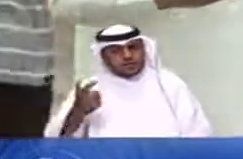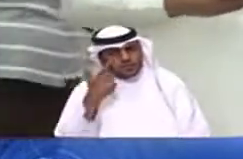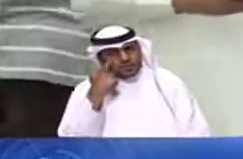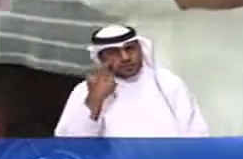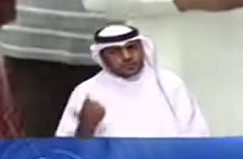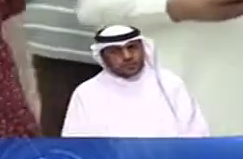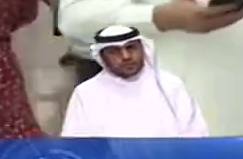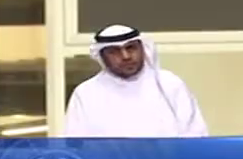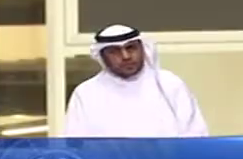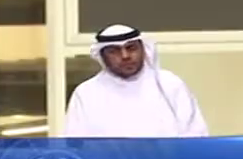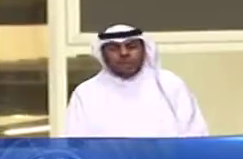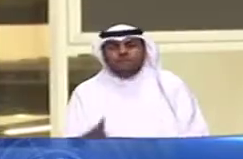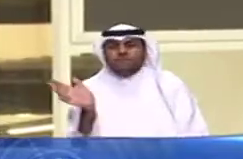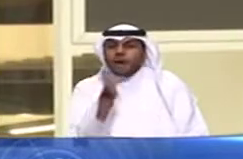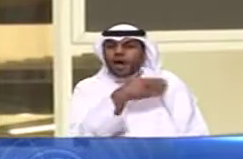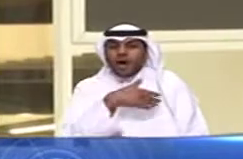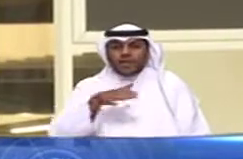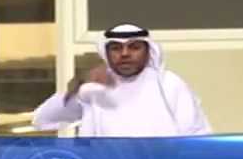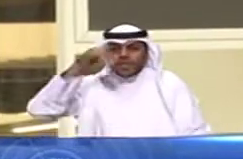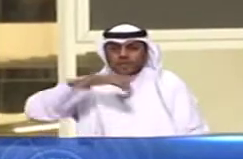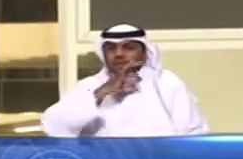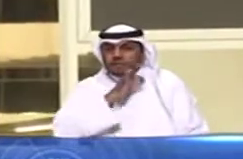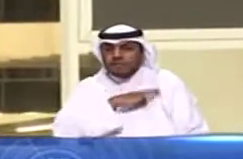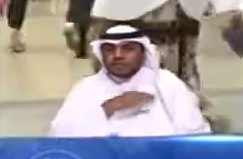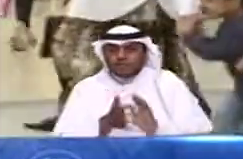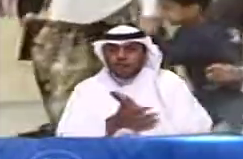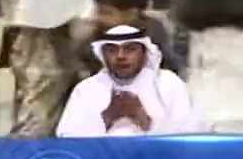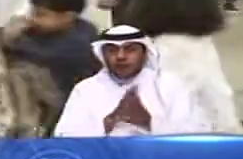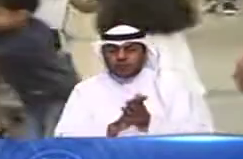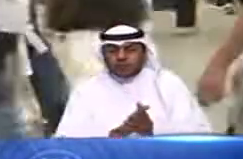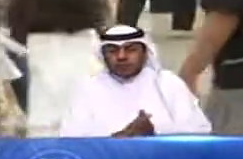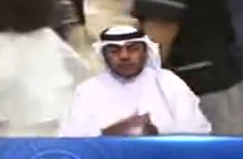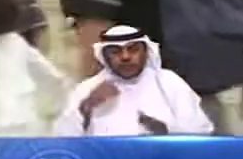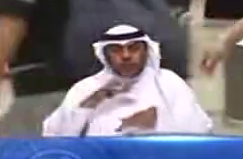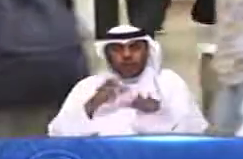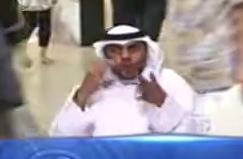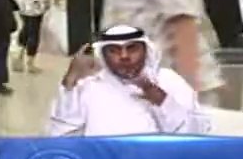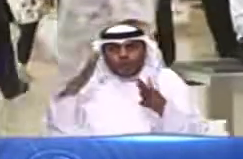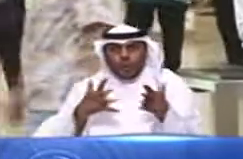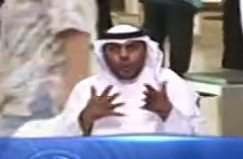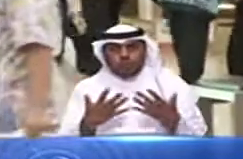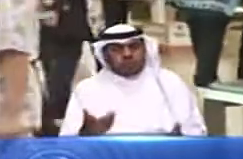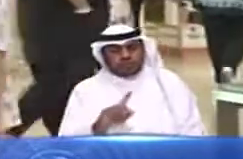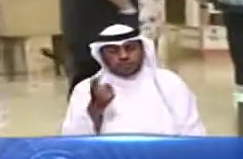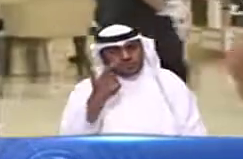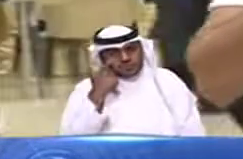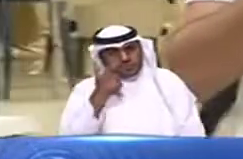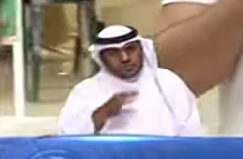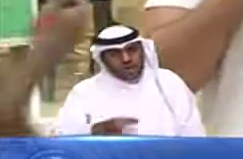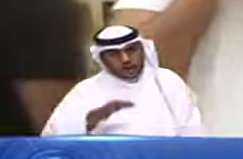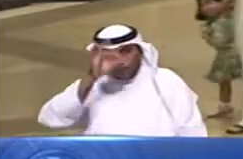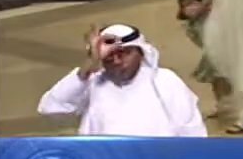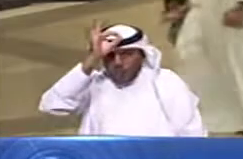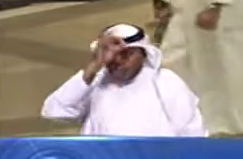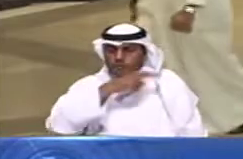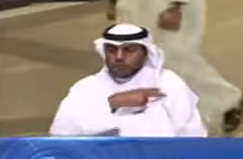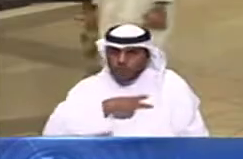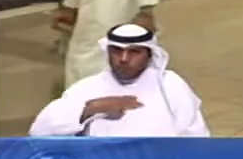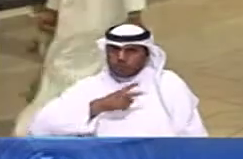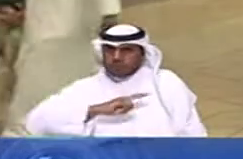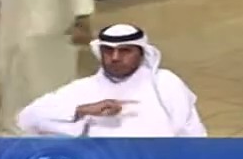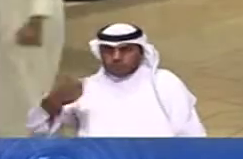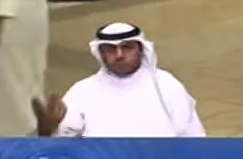جوفاء لافتقارها للمصدر الموثوق الذي يحمل أدلة على صحة الأخبار. الإشاعات مدمرة